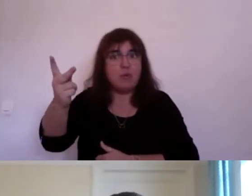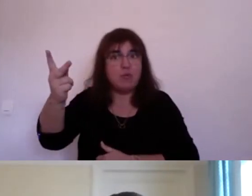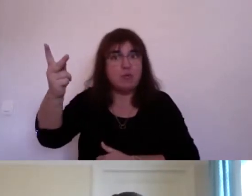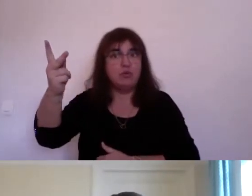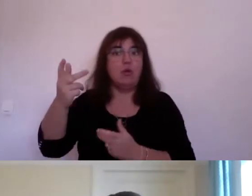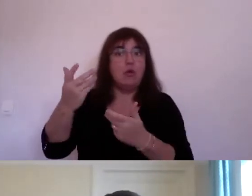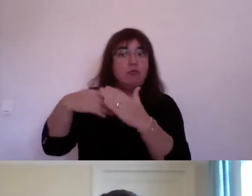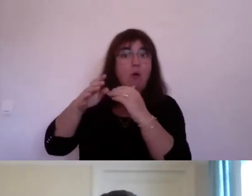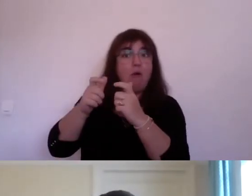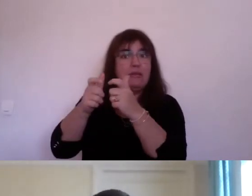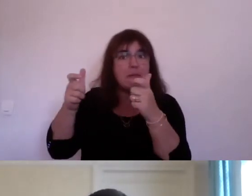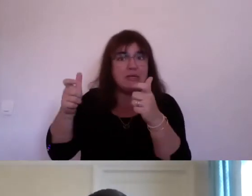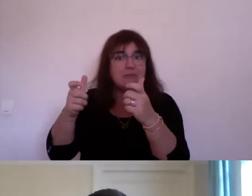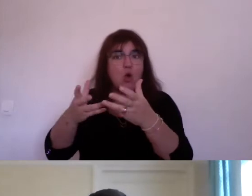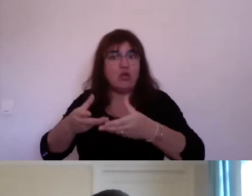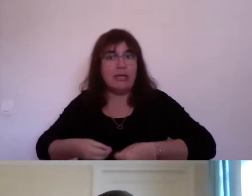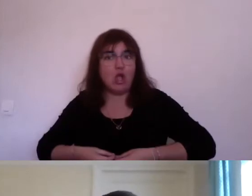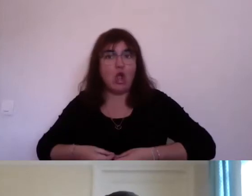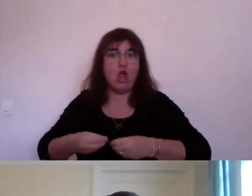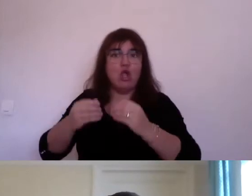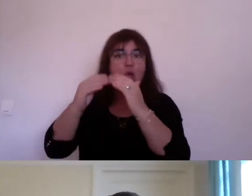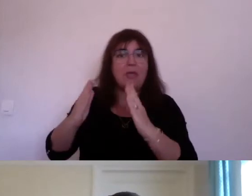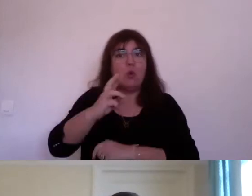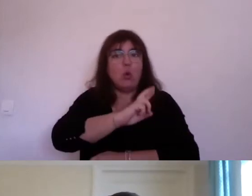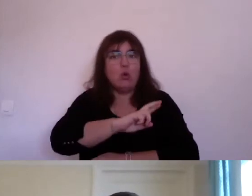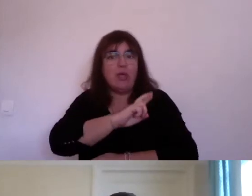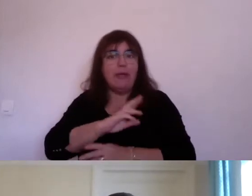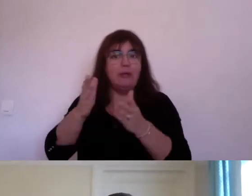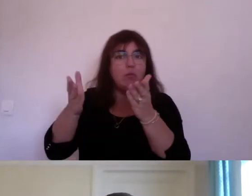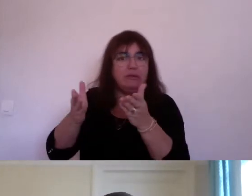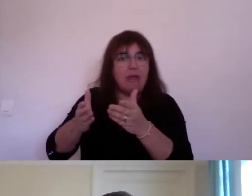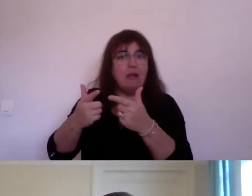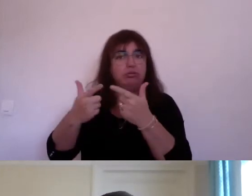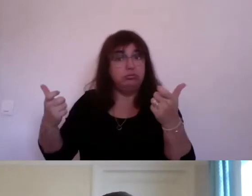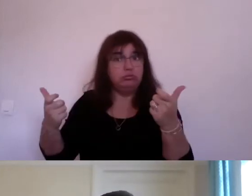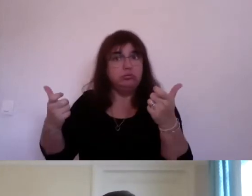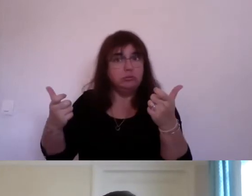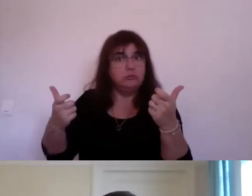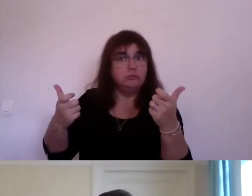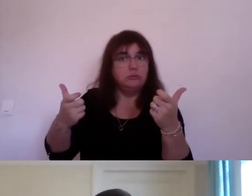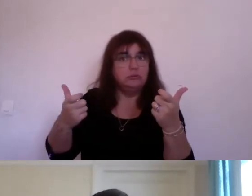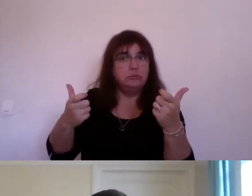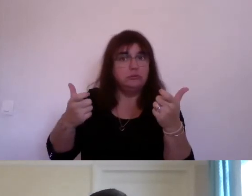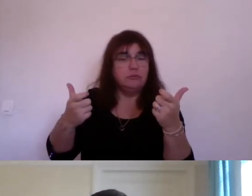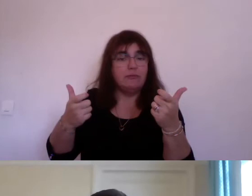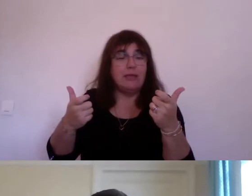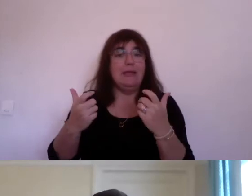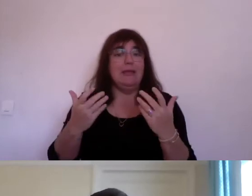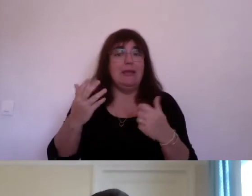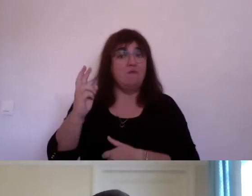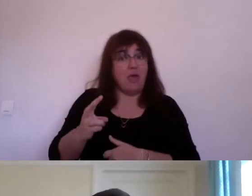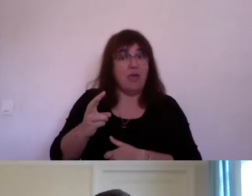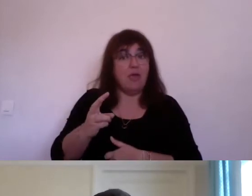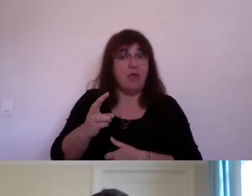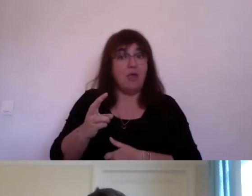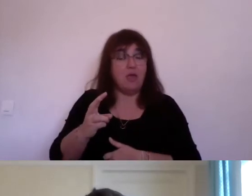d'accueil, les EHPAD, les hôpitaux. Et aujourd'hui, en fait, beaucoup d'établissements sont déjà équipés. Pendant le